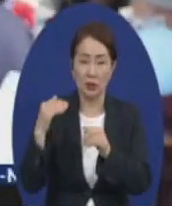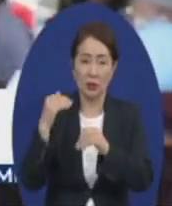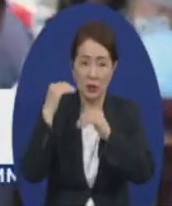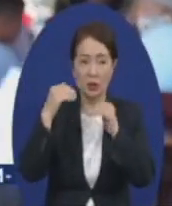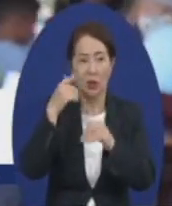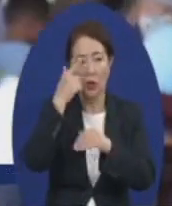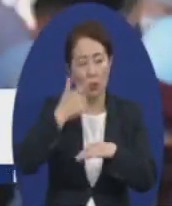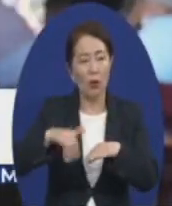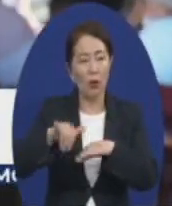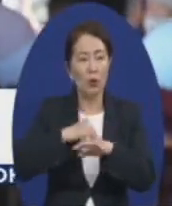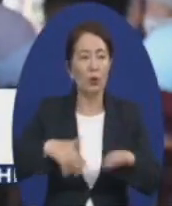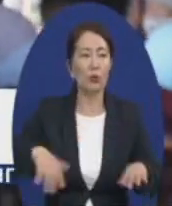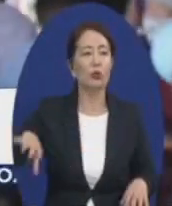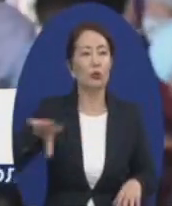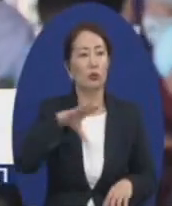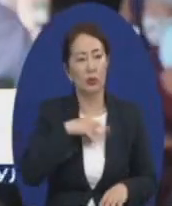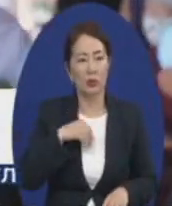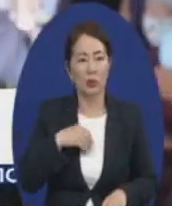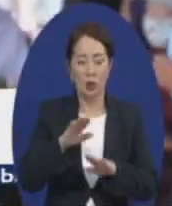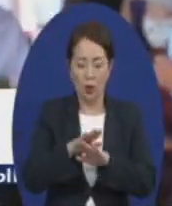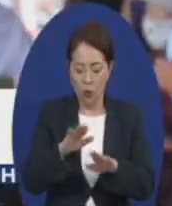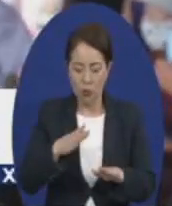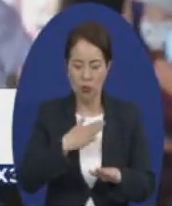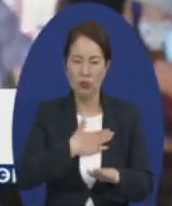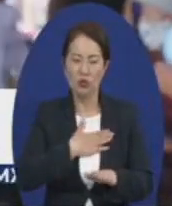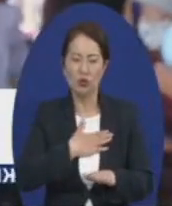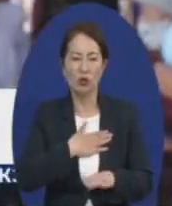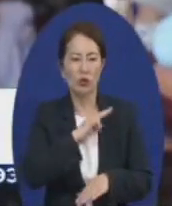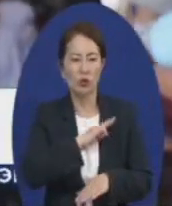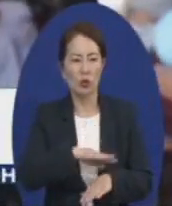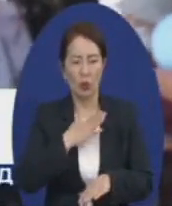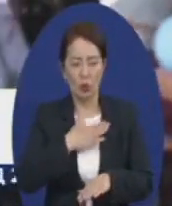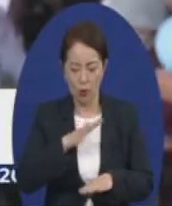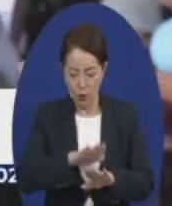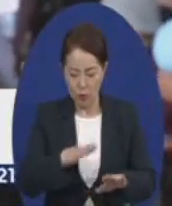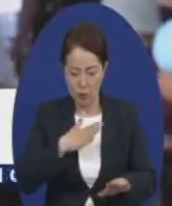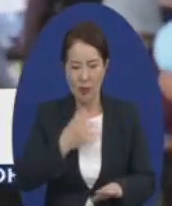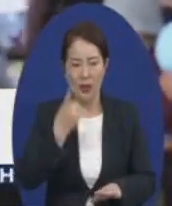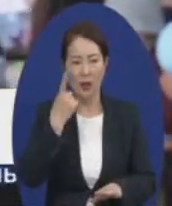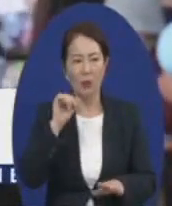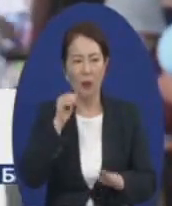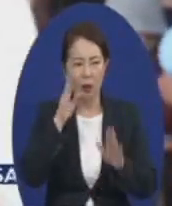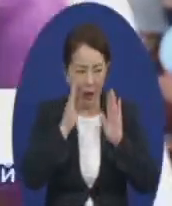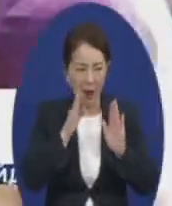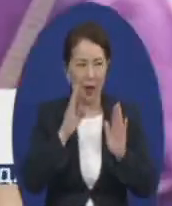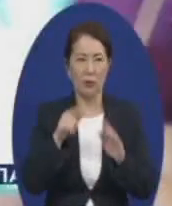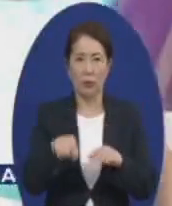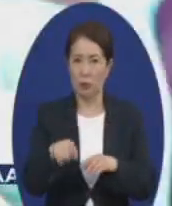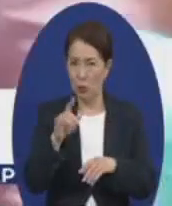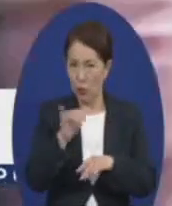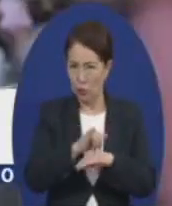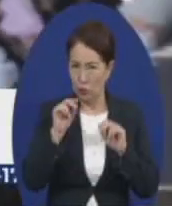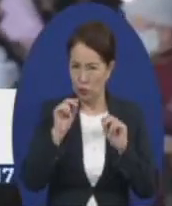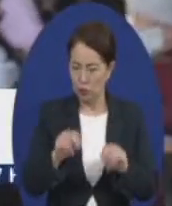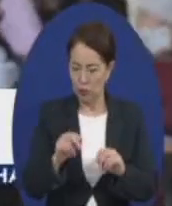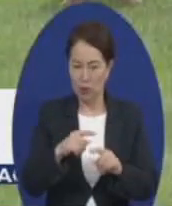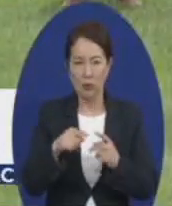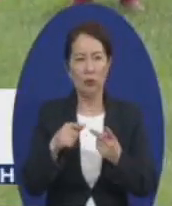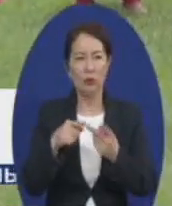дээшилж, Монгол улс тэр чигтээ хүүхдээ гэсэн одоо хүүхдийн 1-р тавьдаг ийм улс үндэстэн болох үнийгээ